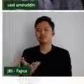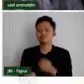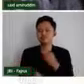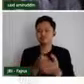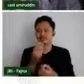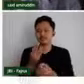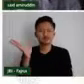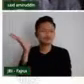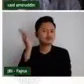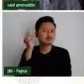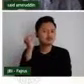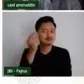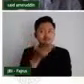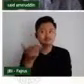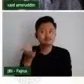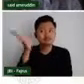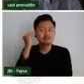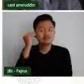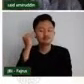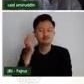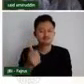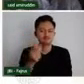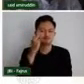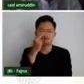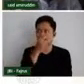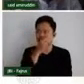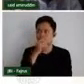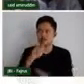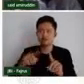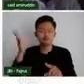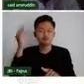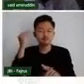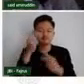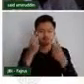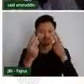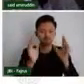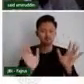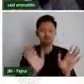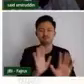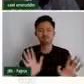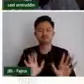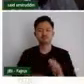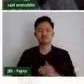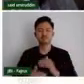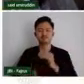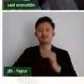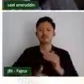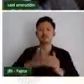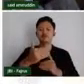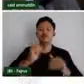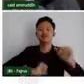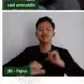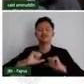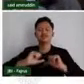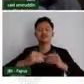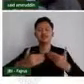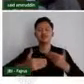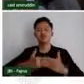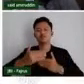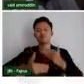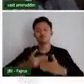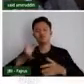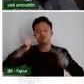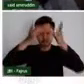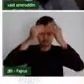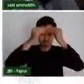bisa mendengarkan. Jadi bukan cuma visual saja. Kemudian beragam kegiatan atau proses yang masuk akal, sehingga